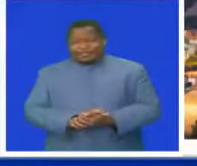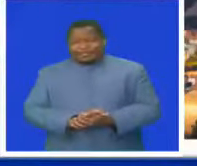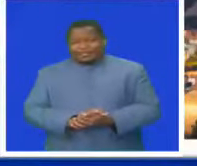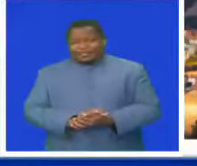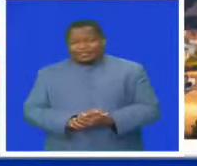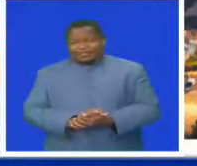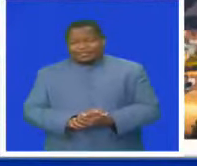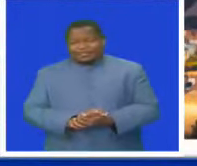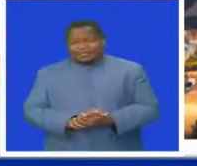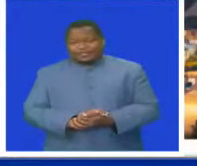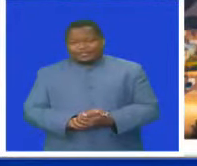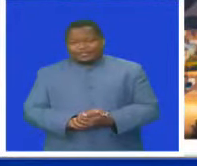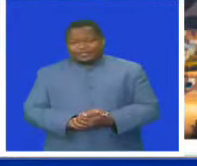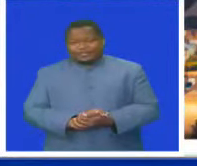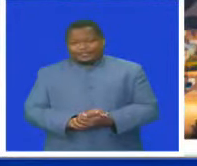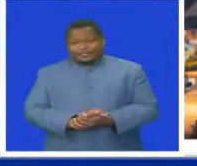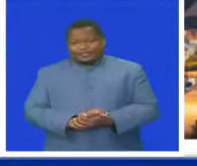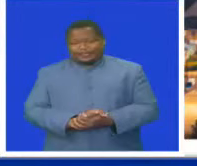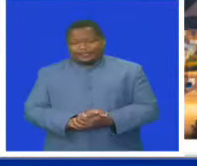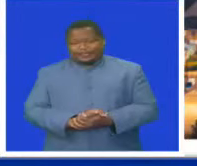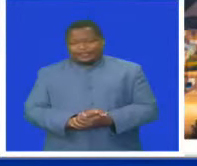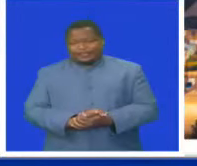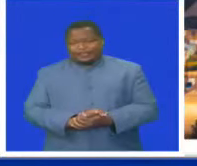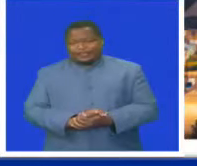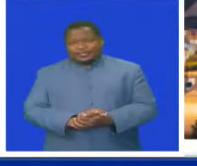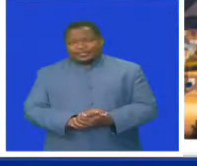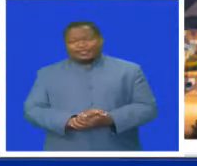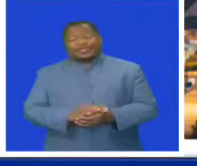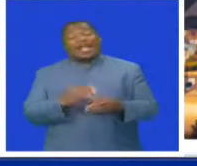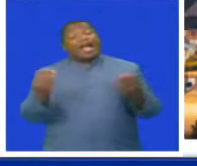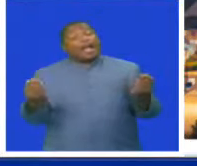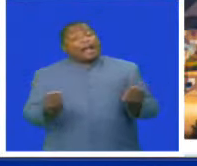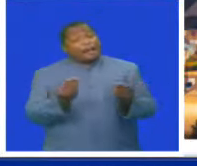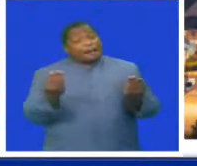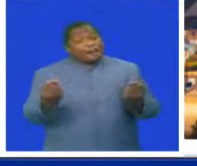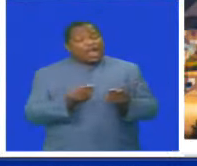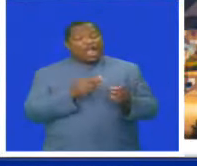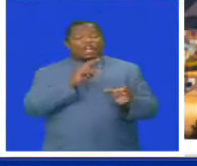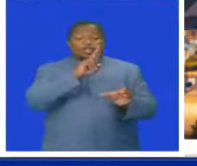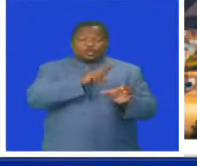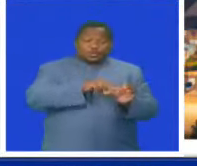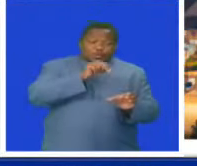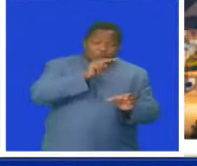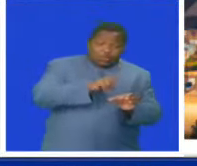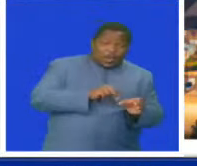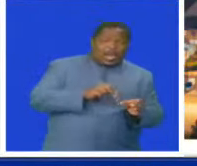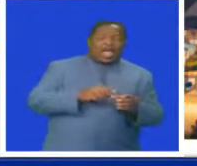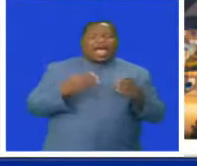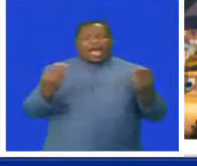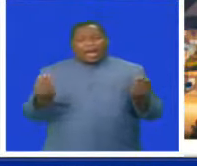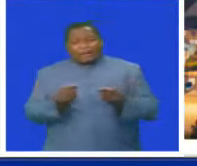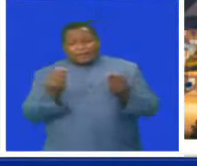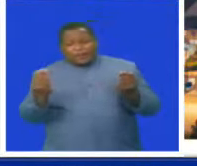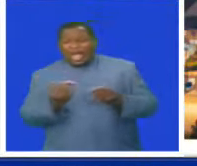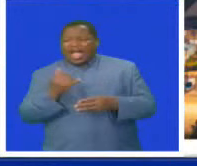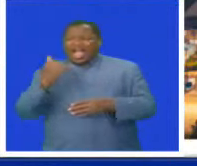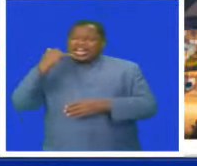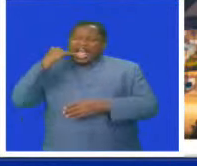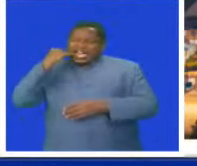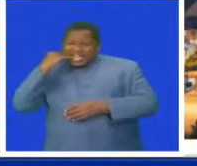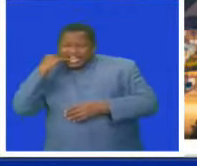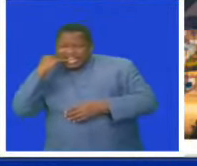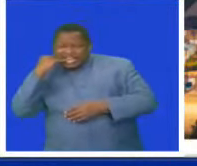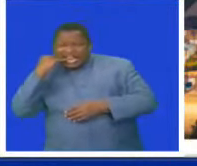Sikubeka nato Tindzaba. Kunatha tjwala kungethembani nemona kulabathandza nako ngulenye yetimbangela